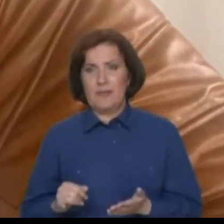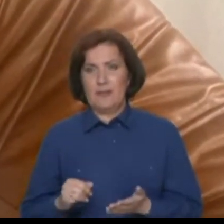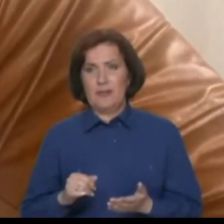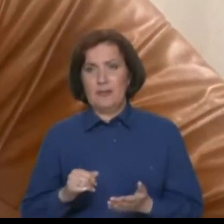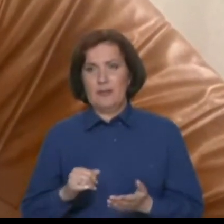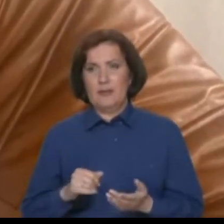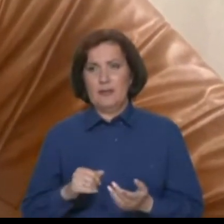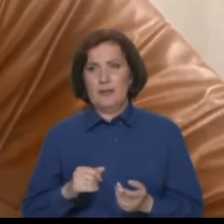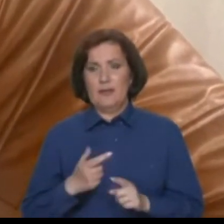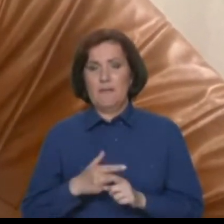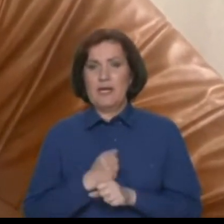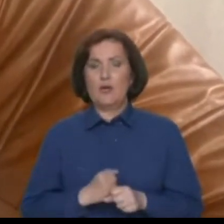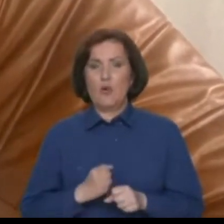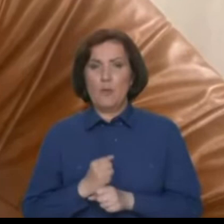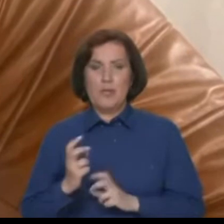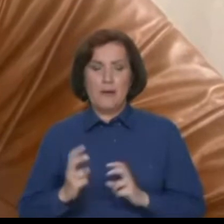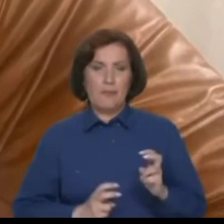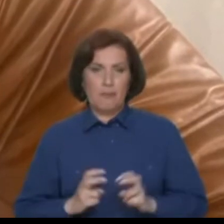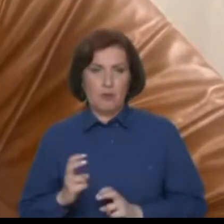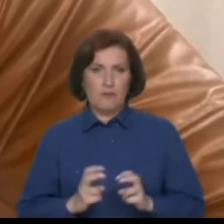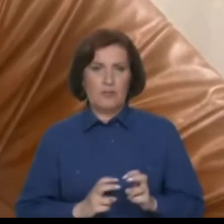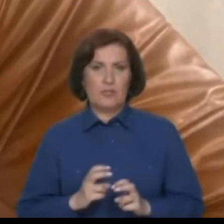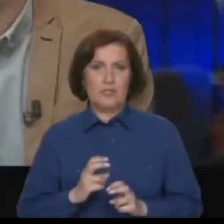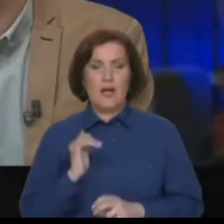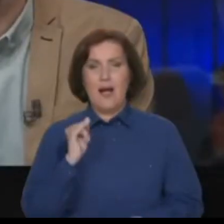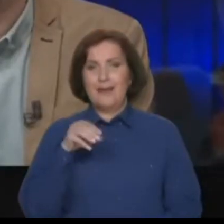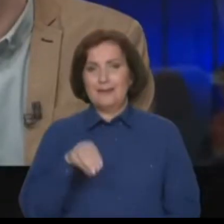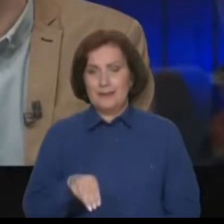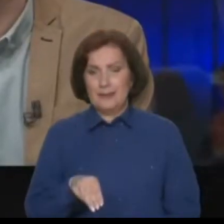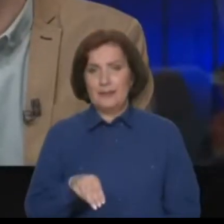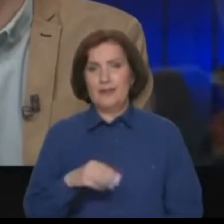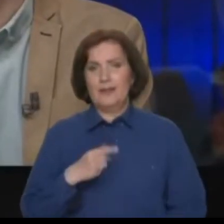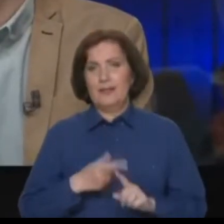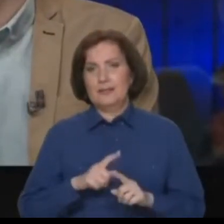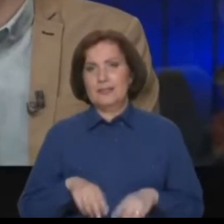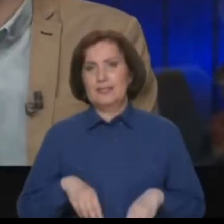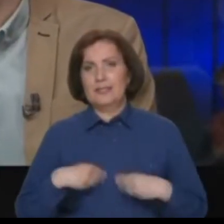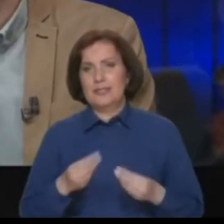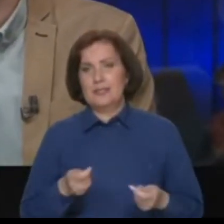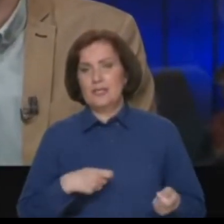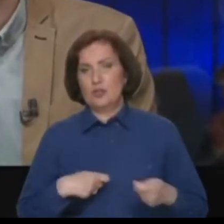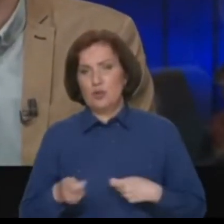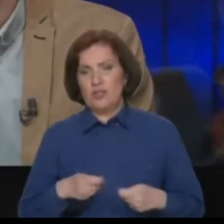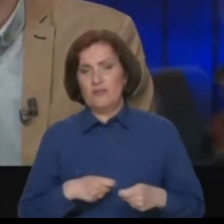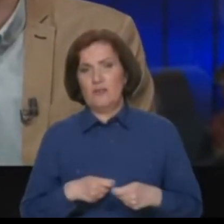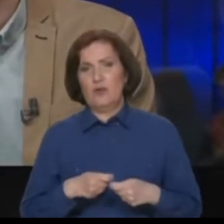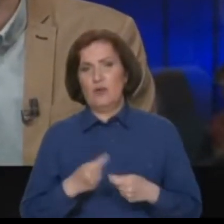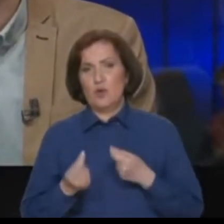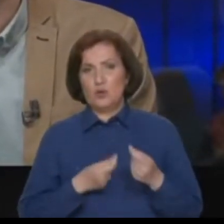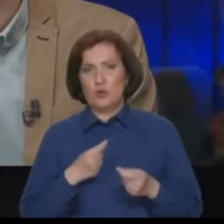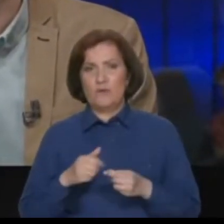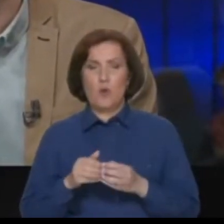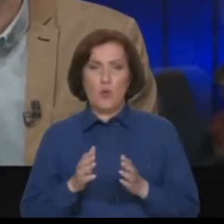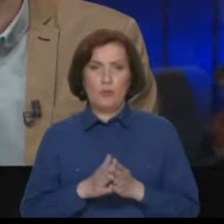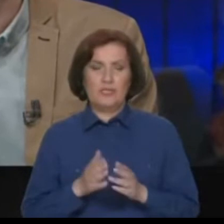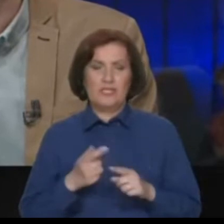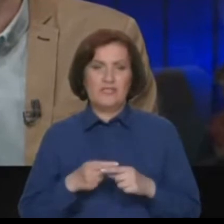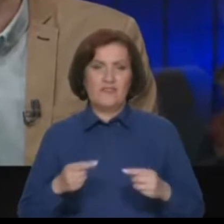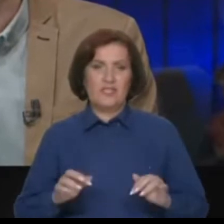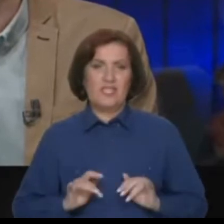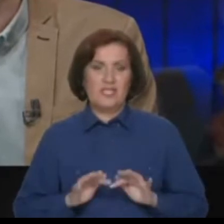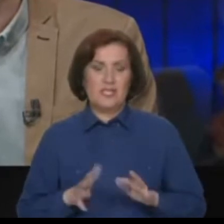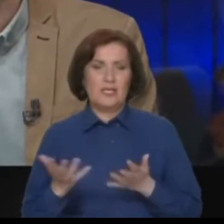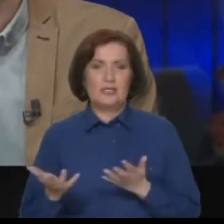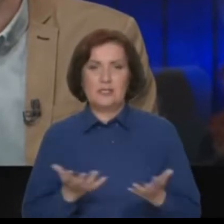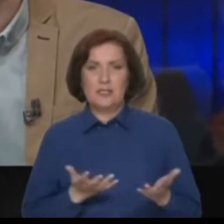Це переробна промисловість, це IT, це надання торгівлі роздрібної оптової. Це ті види